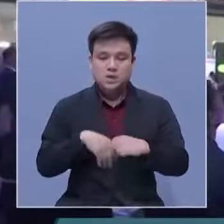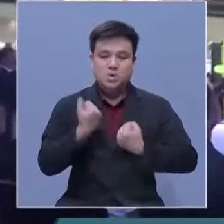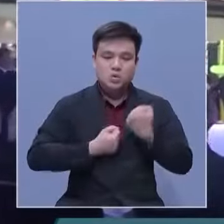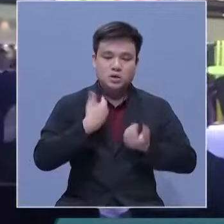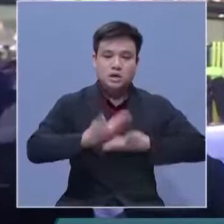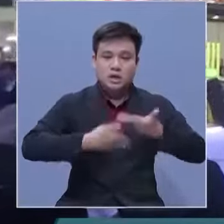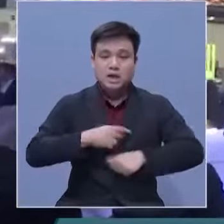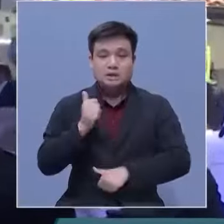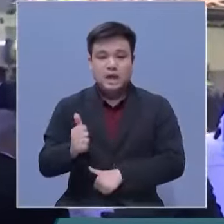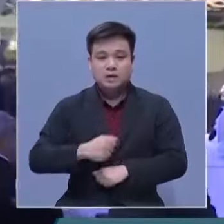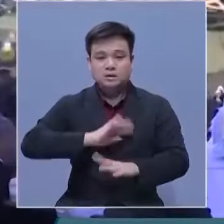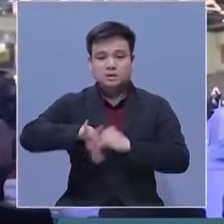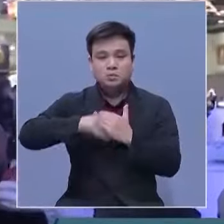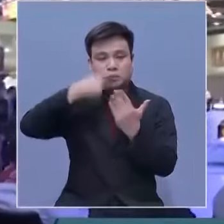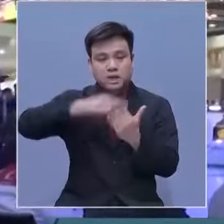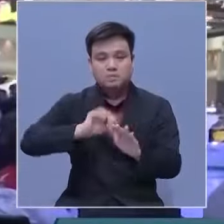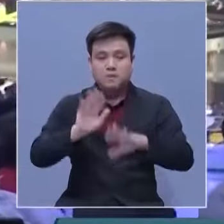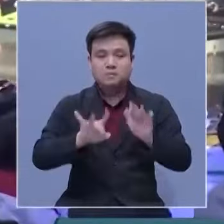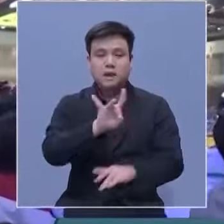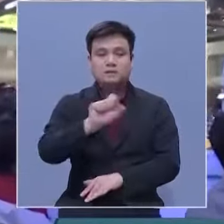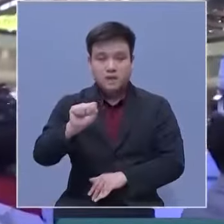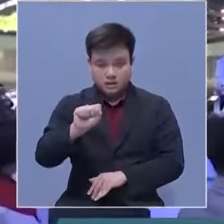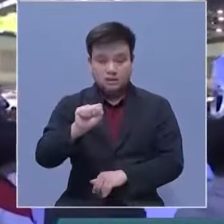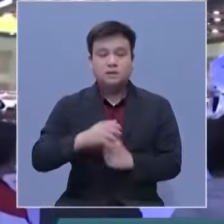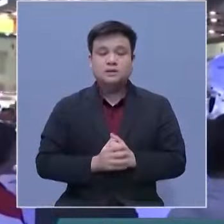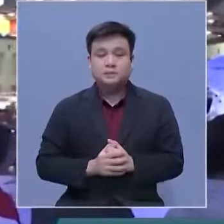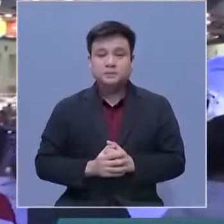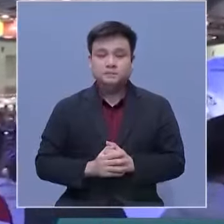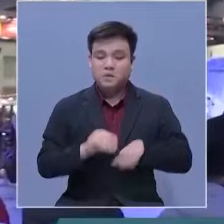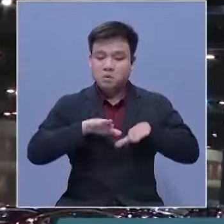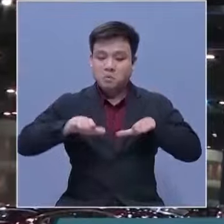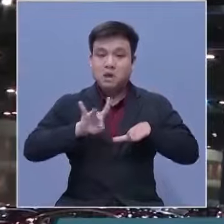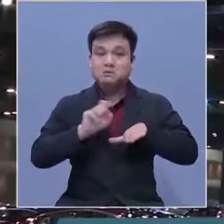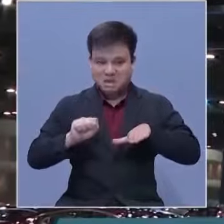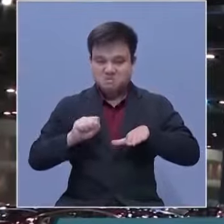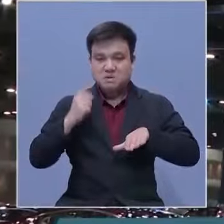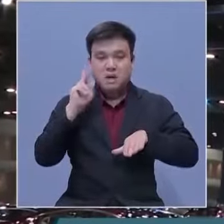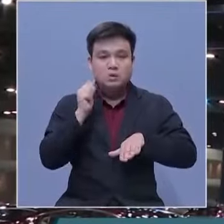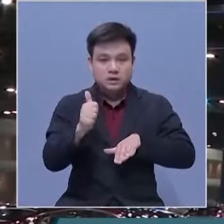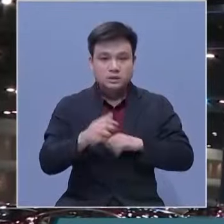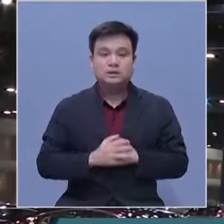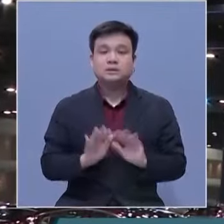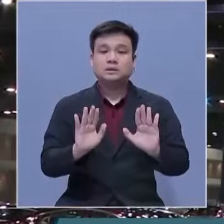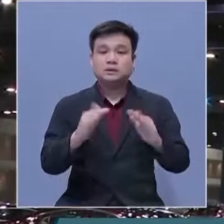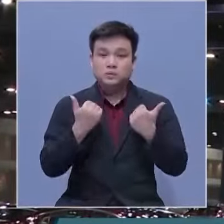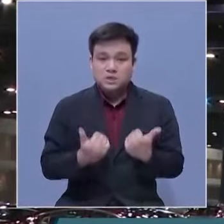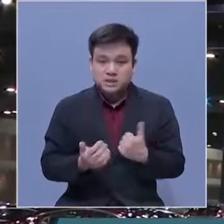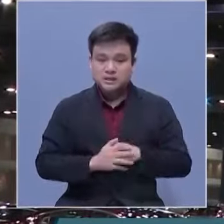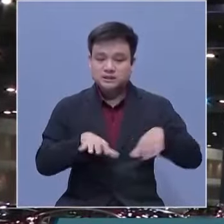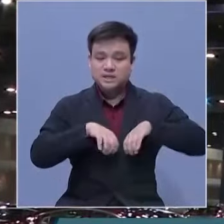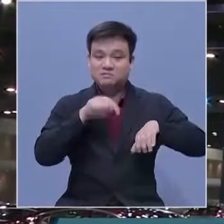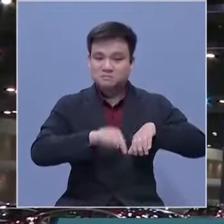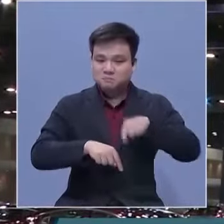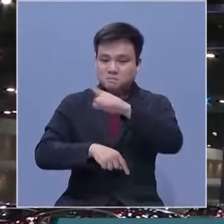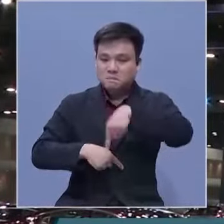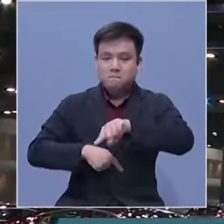ทศถึง 800,000 คันสำหรับงานมอเตอร์โชว์ในปีนี้นะคะได้รับความสนใจจากบริษัทผู้ผลิตรถยนต์และรถจักรยานยนต์